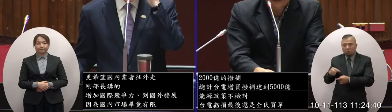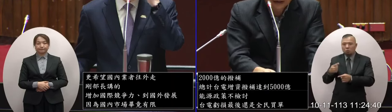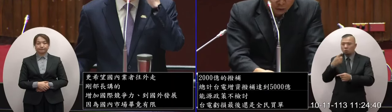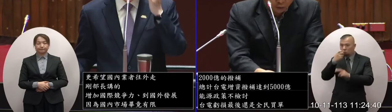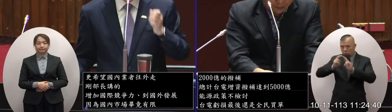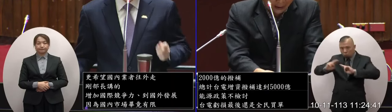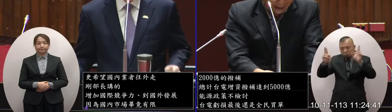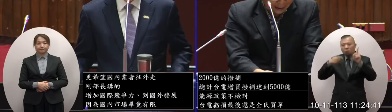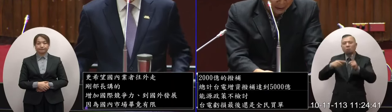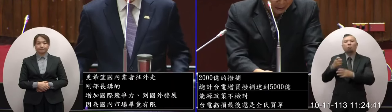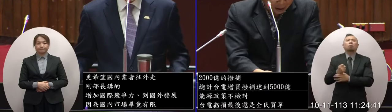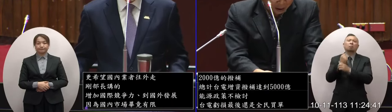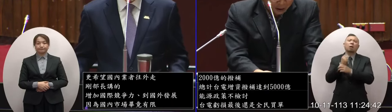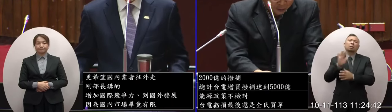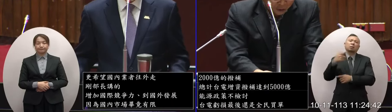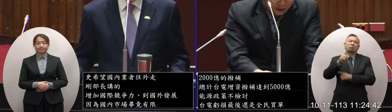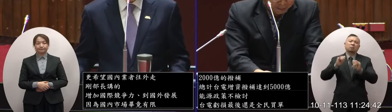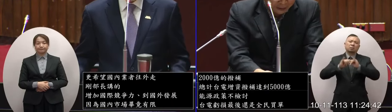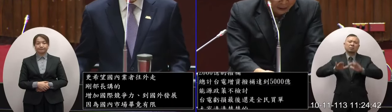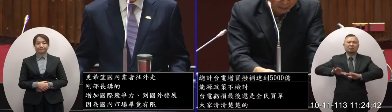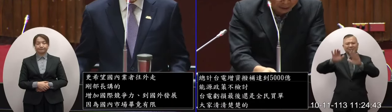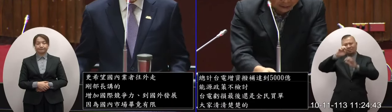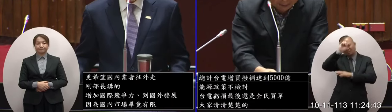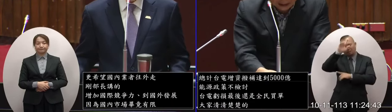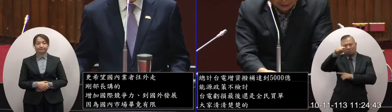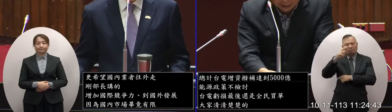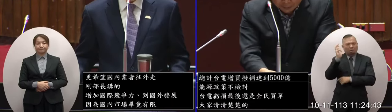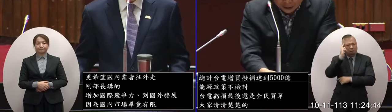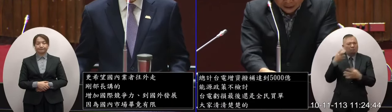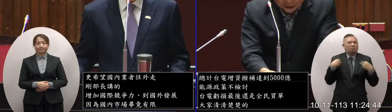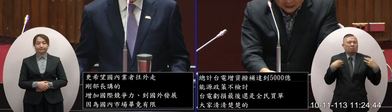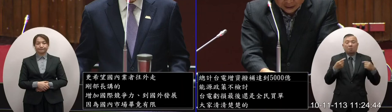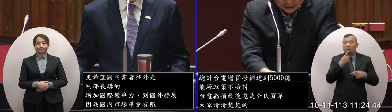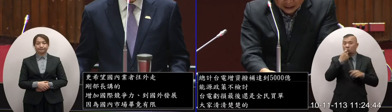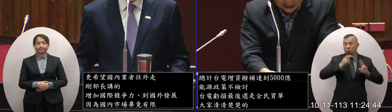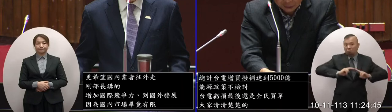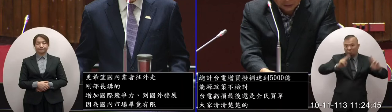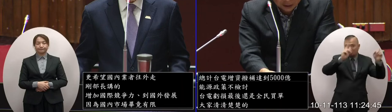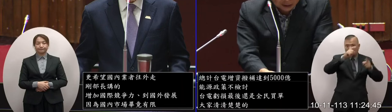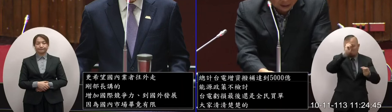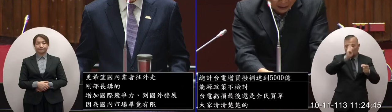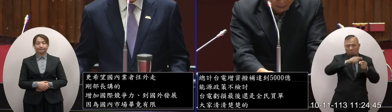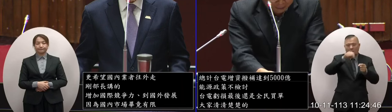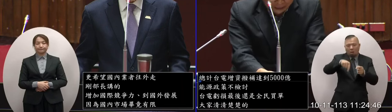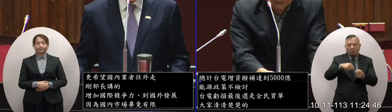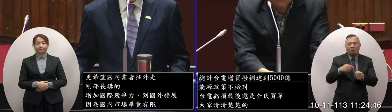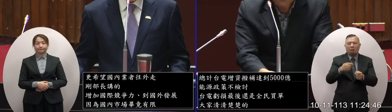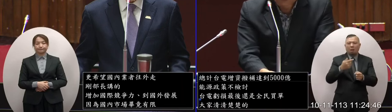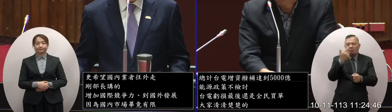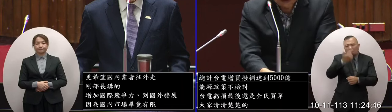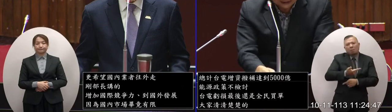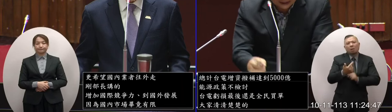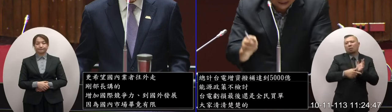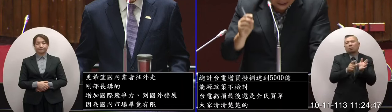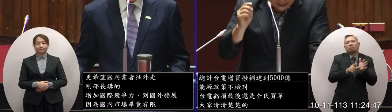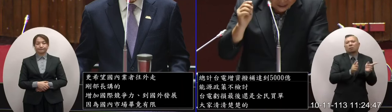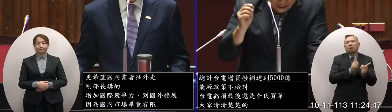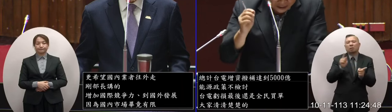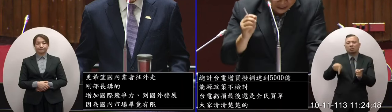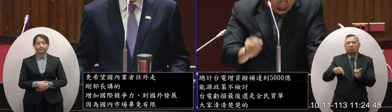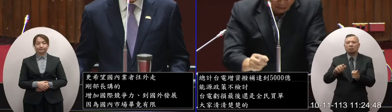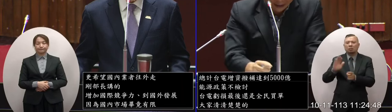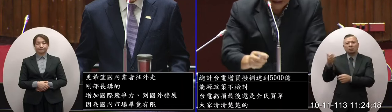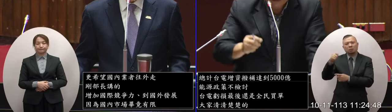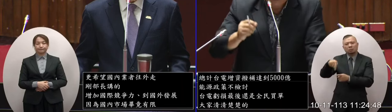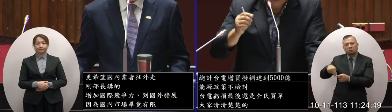态的神主牌啦。哦，绿能比例没有达标，也不愿意以和养绿。来拼命的